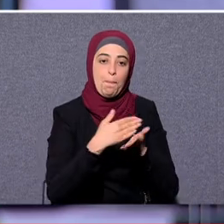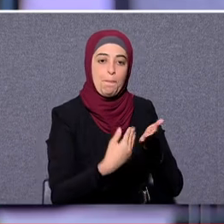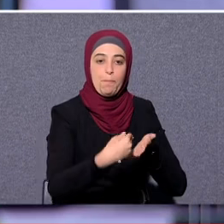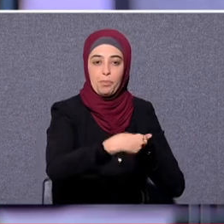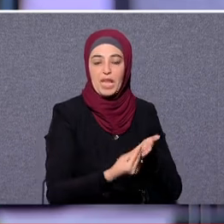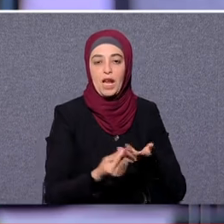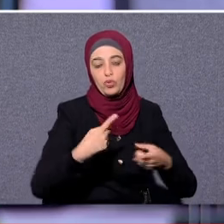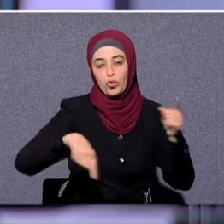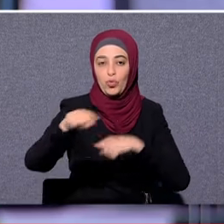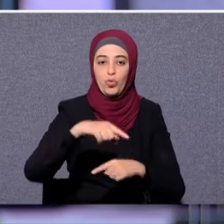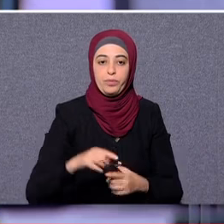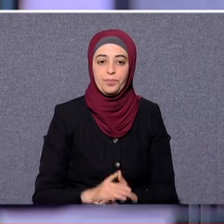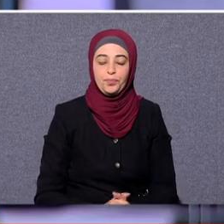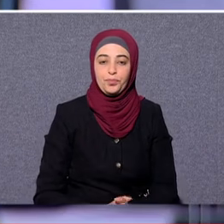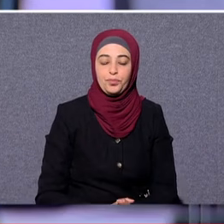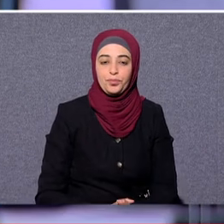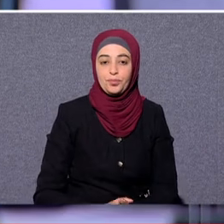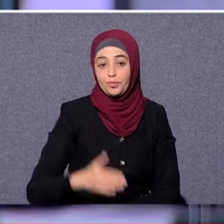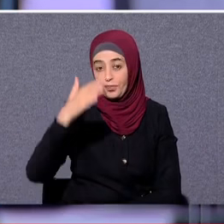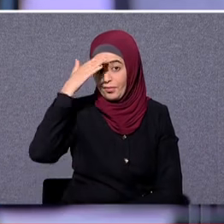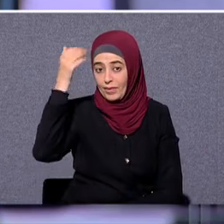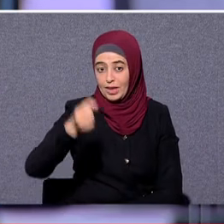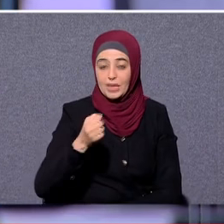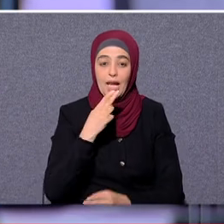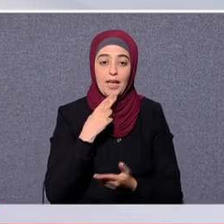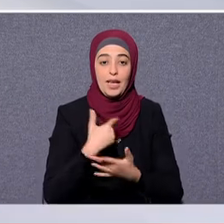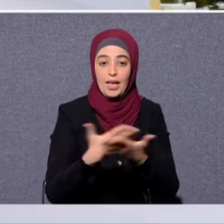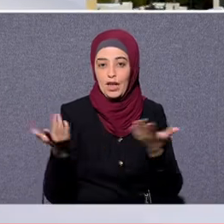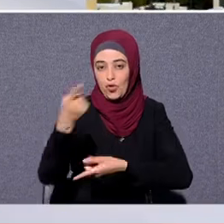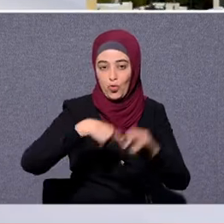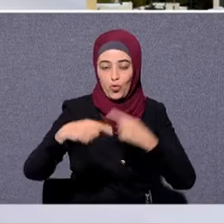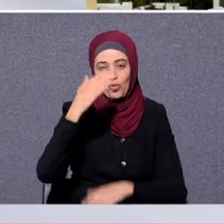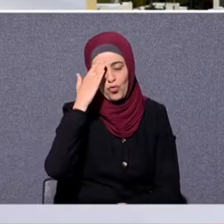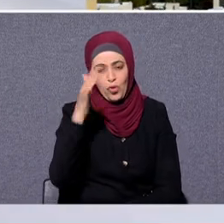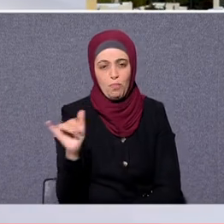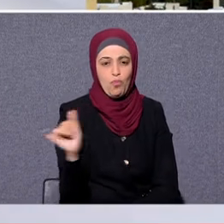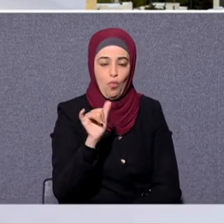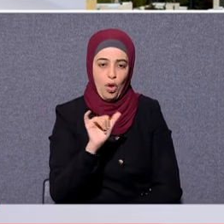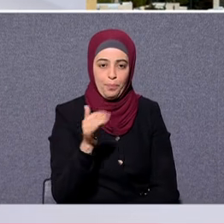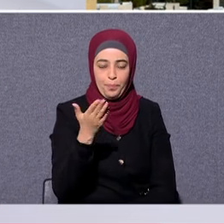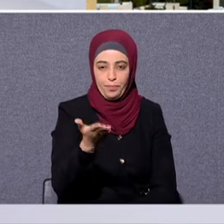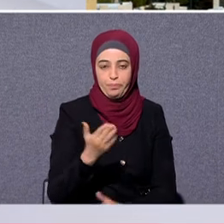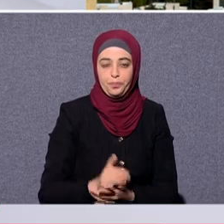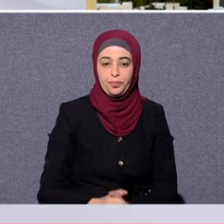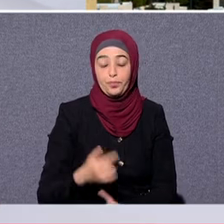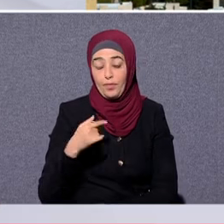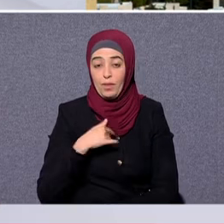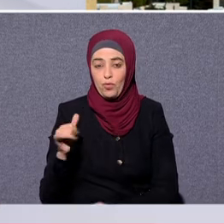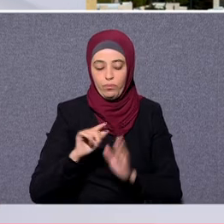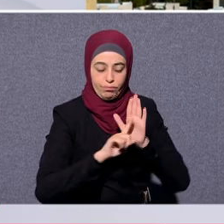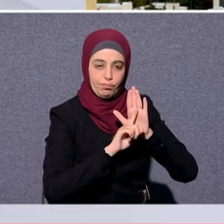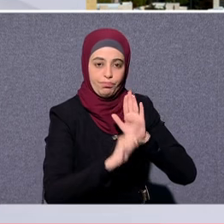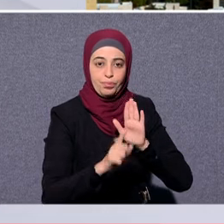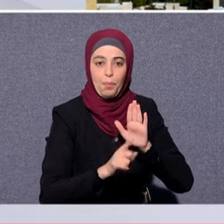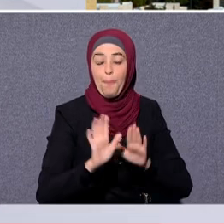البطاقات إلى كل المنتفعين؟ مساء الخير أخي فاضل، وشكرا لكم على الاهتمام في هذا الموضوع. حقيقة سيدي، بتوجيهات من